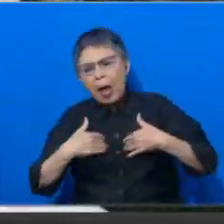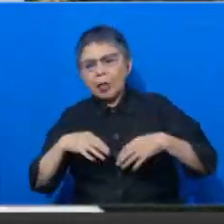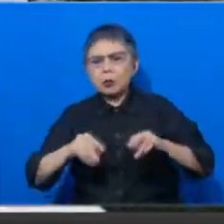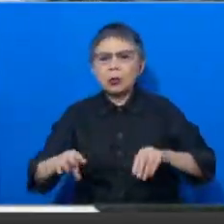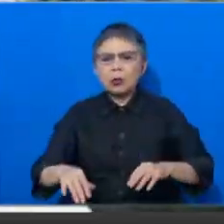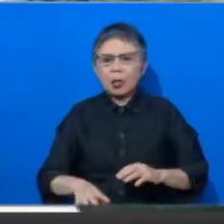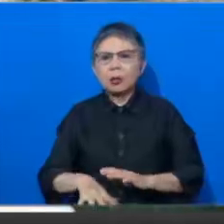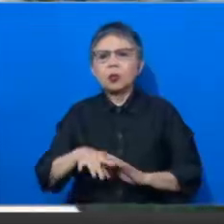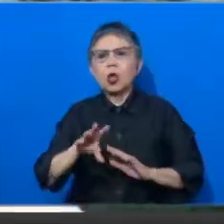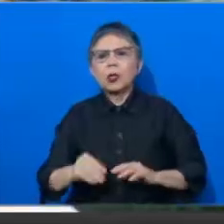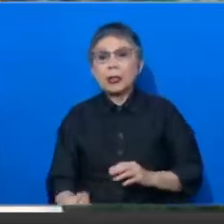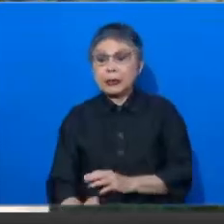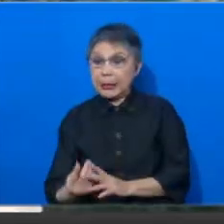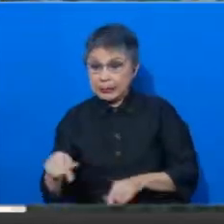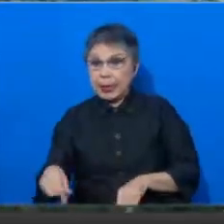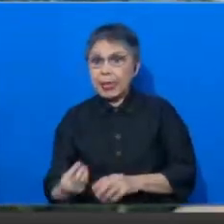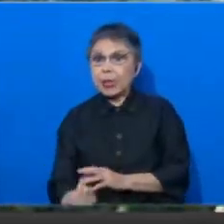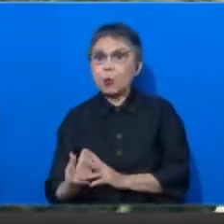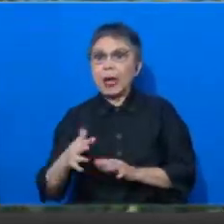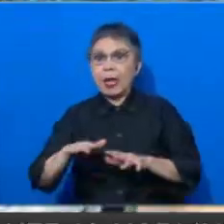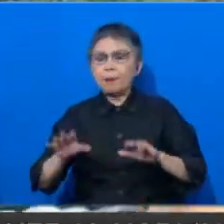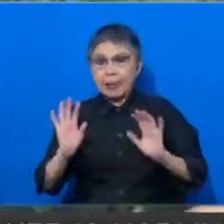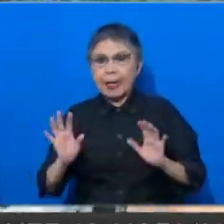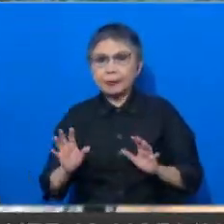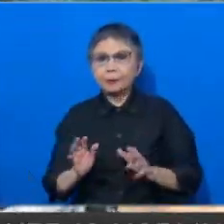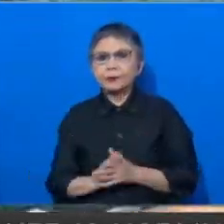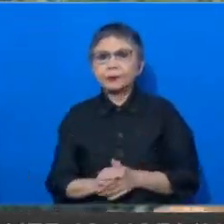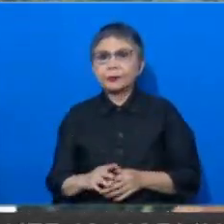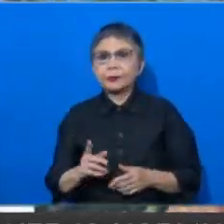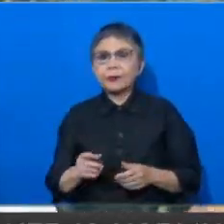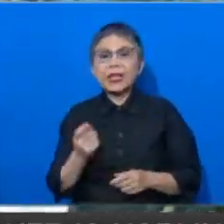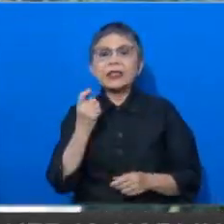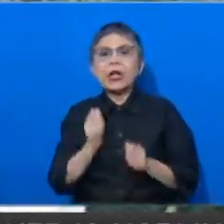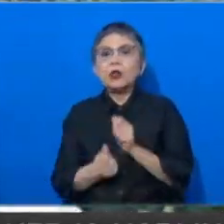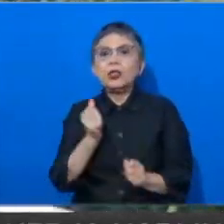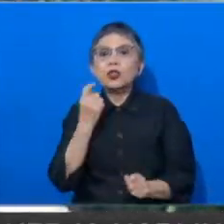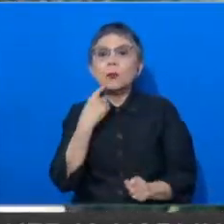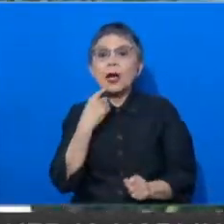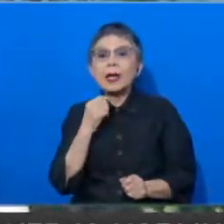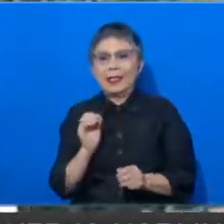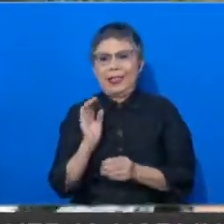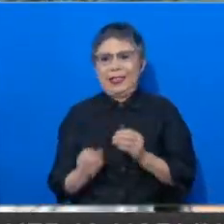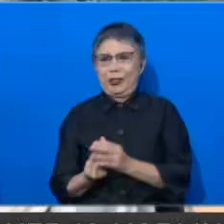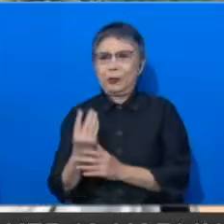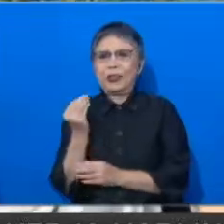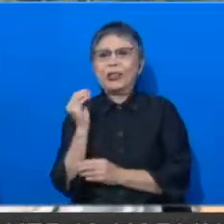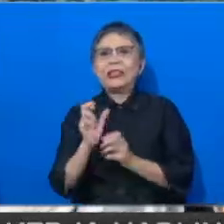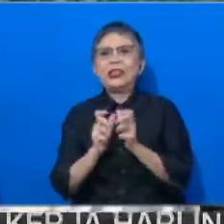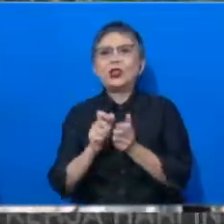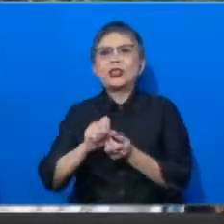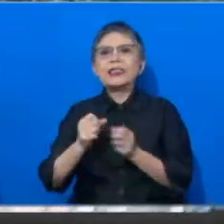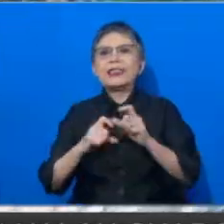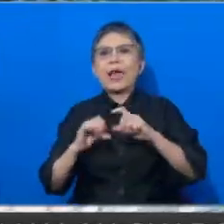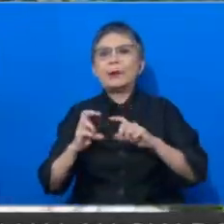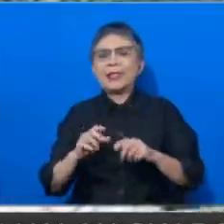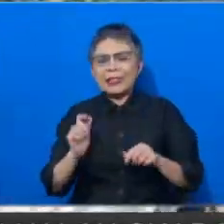ada sumber air. Air. Ya, airnya banyak. Sehingga uji coba tanam jeruk siam ini. Ini sebenarnya